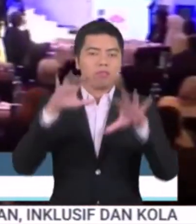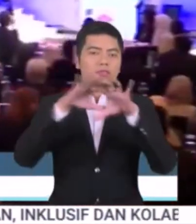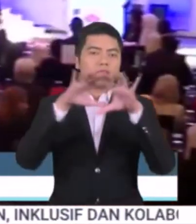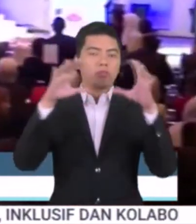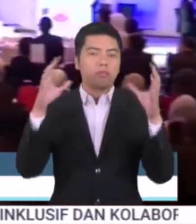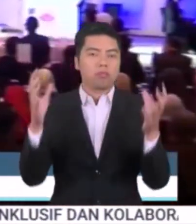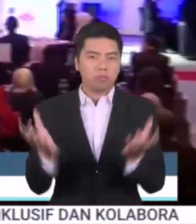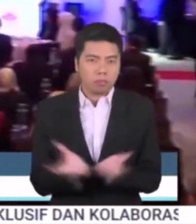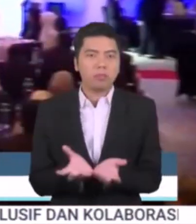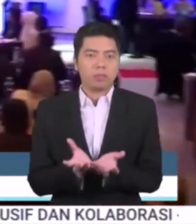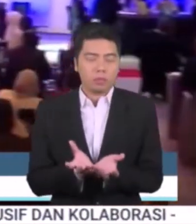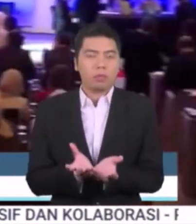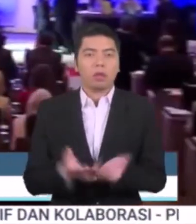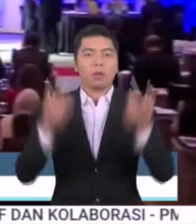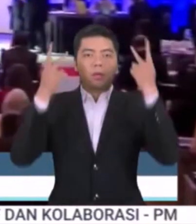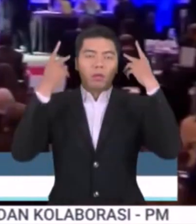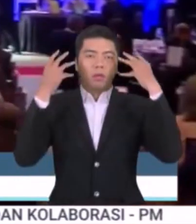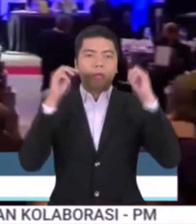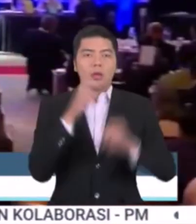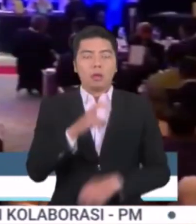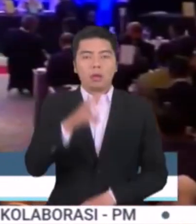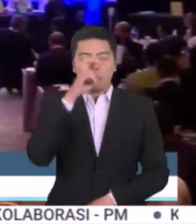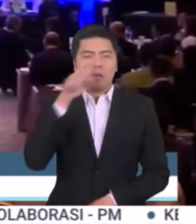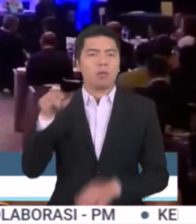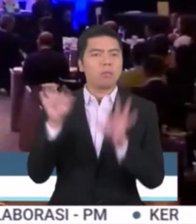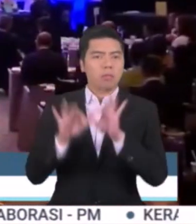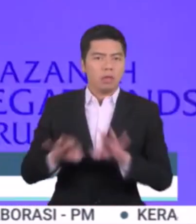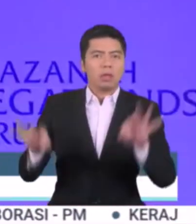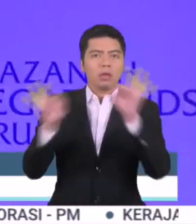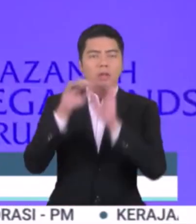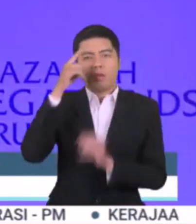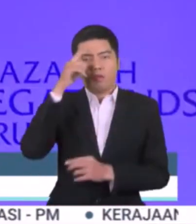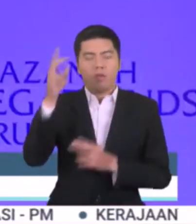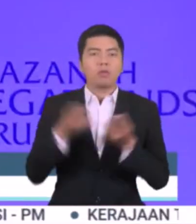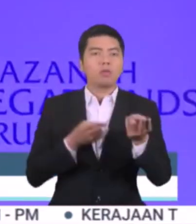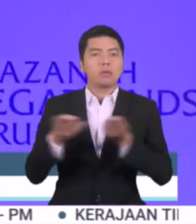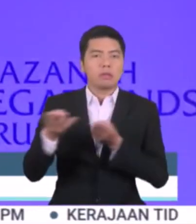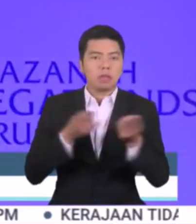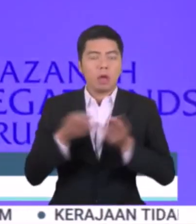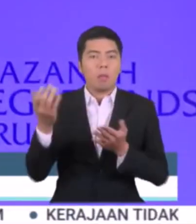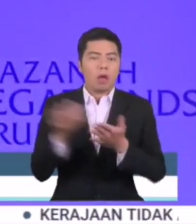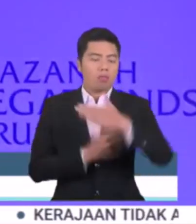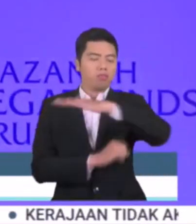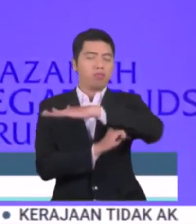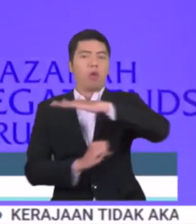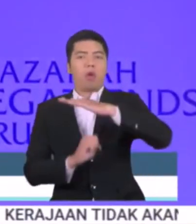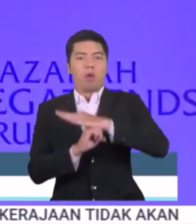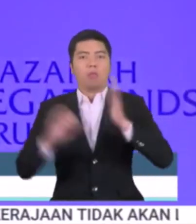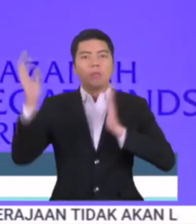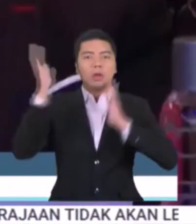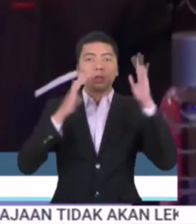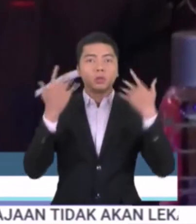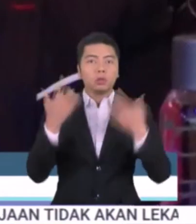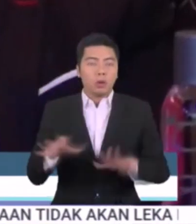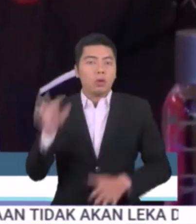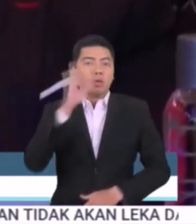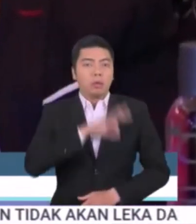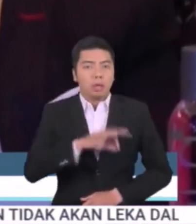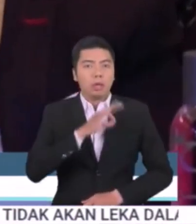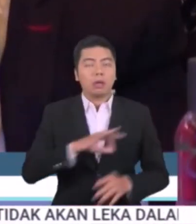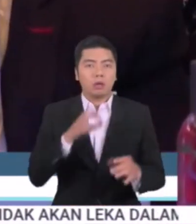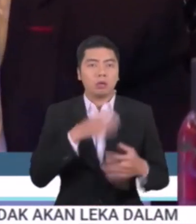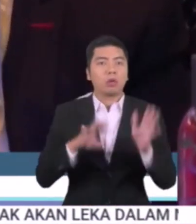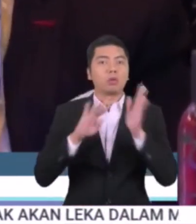cabaran serantau dan global. Perdana Menteri menegaskan ia penting walaupun usaha pembaruan struktur negara telah membuahkan